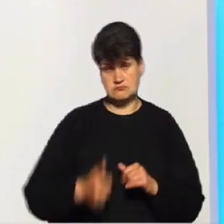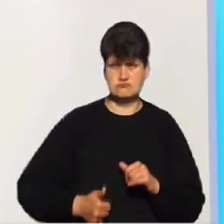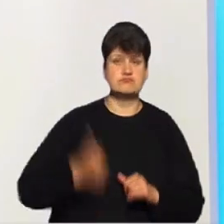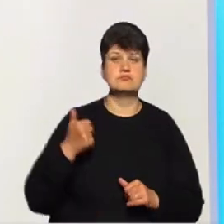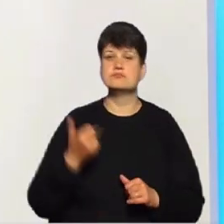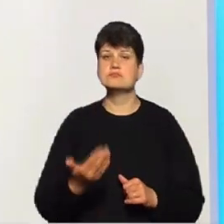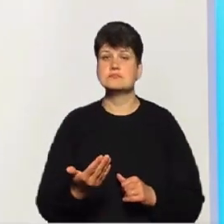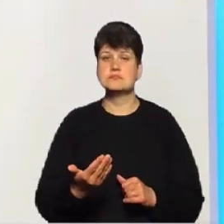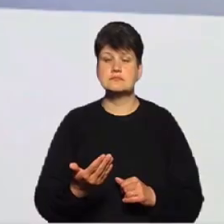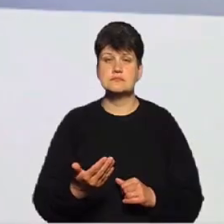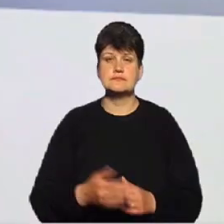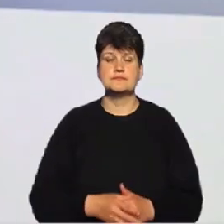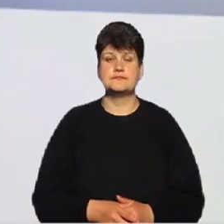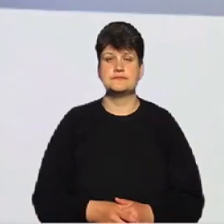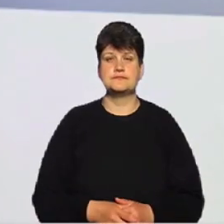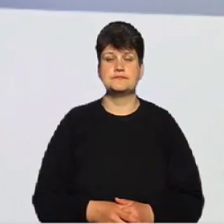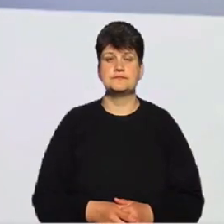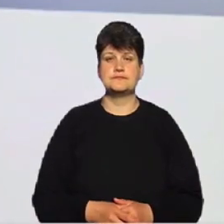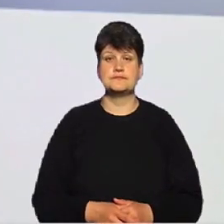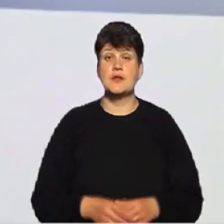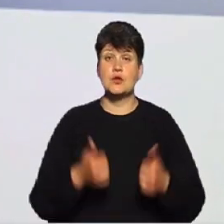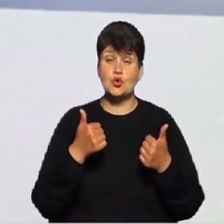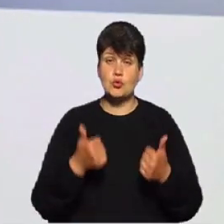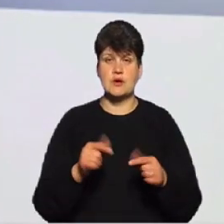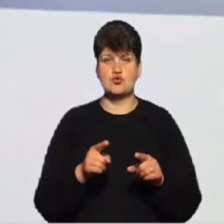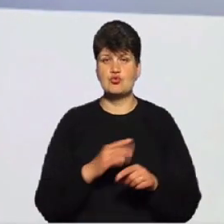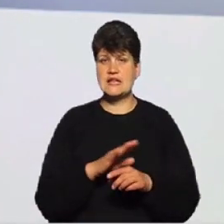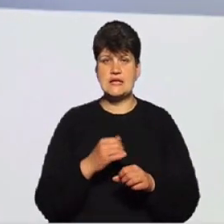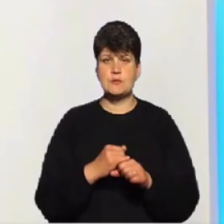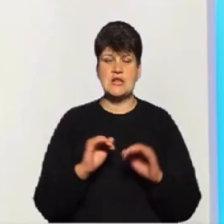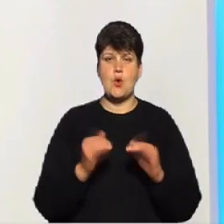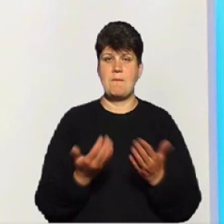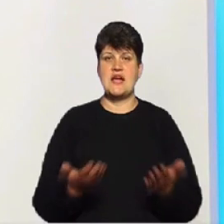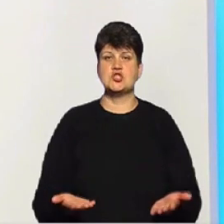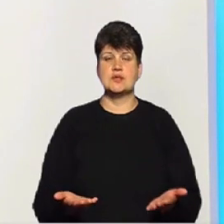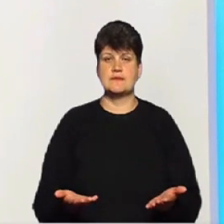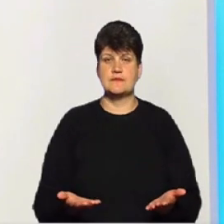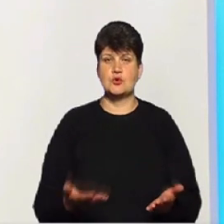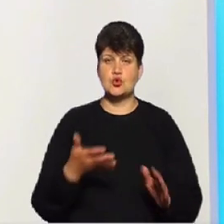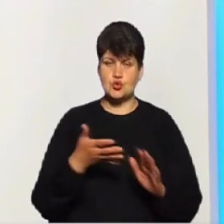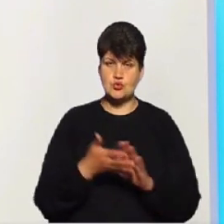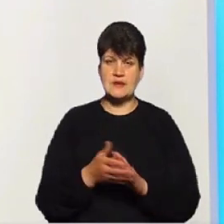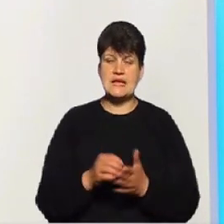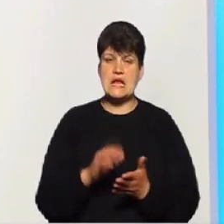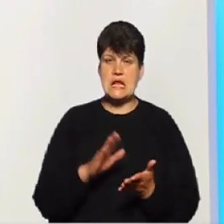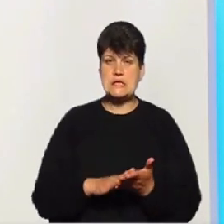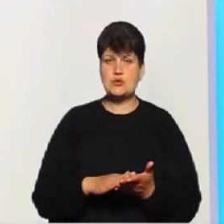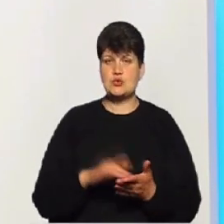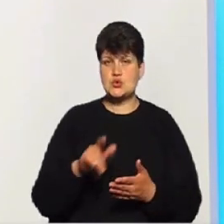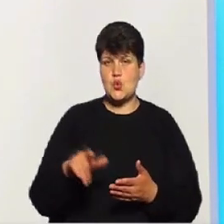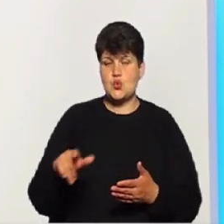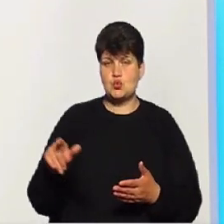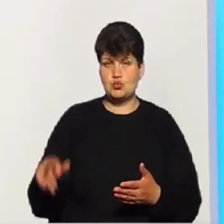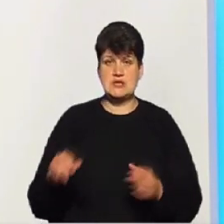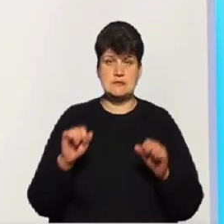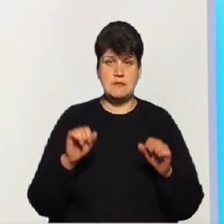тим, що ви готували учні. Добре, а чому не зробити якісь обмеження просто? Ну, ви розумієте, реєструються люди, у нас